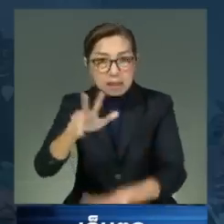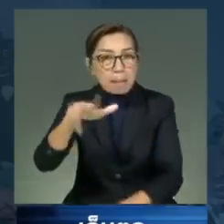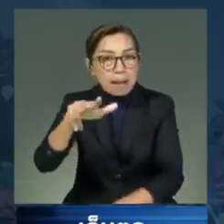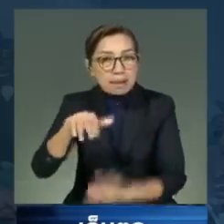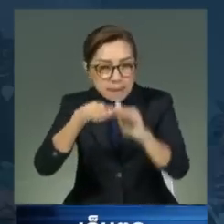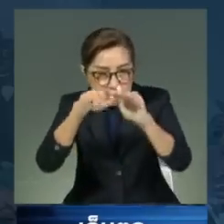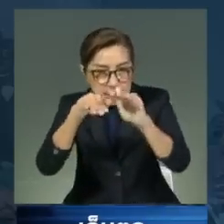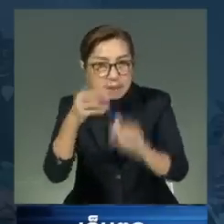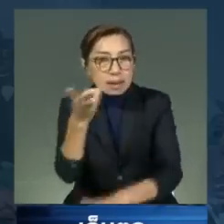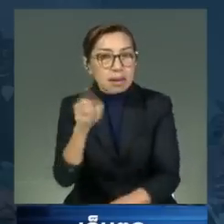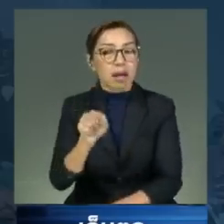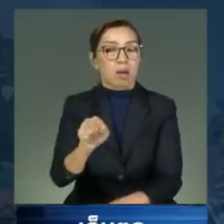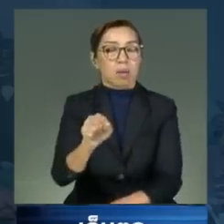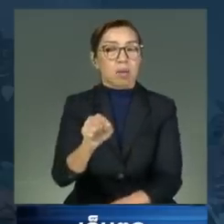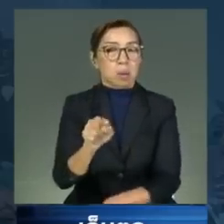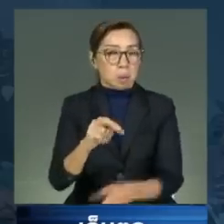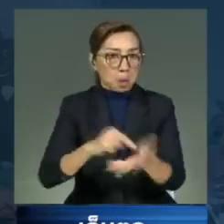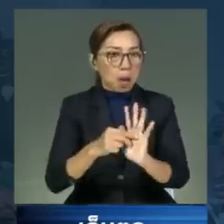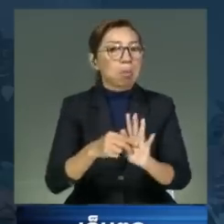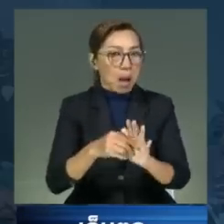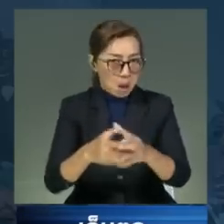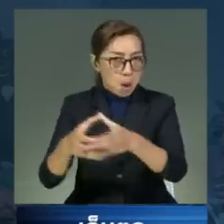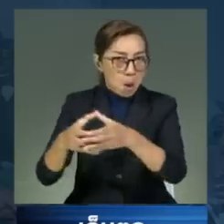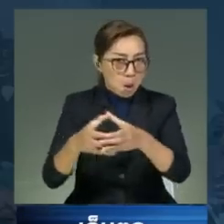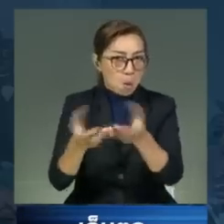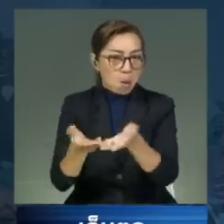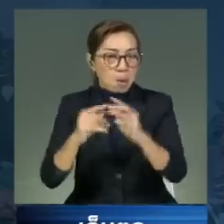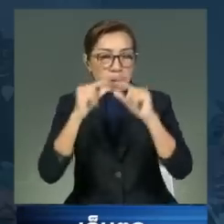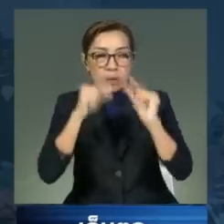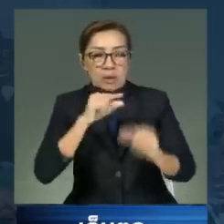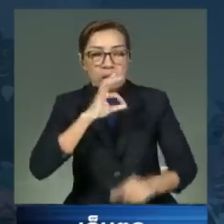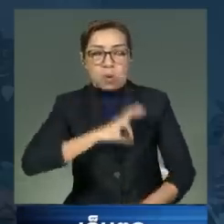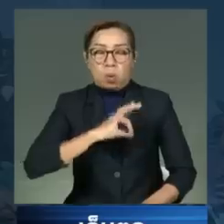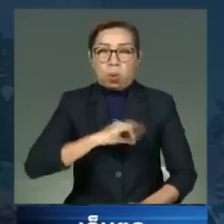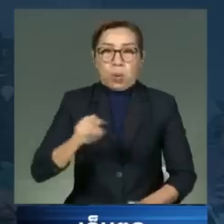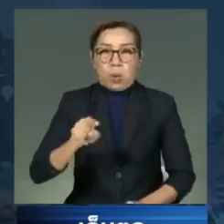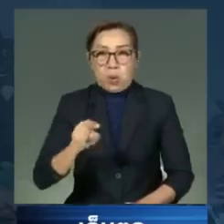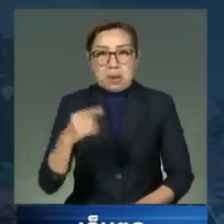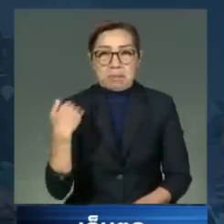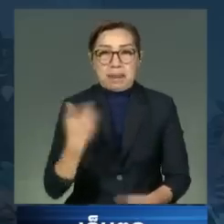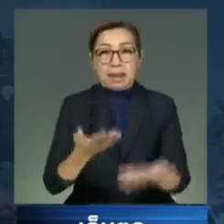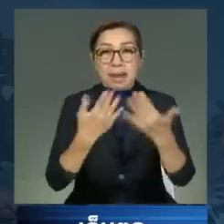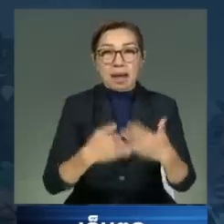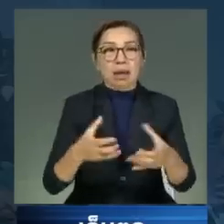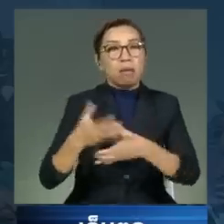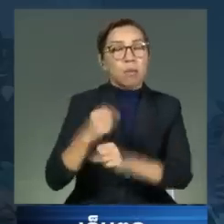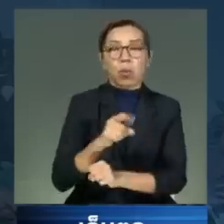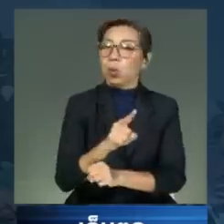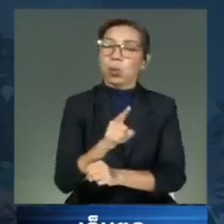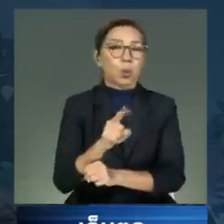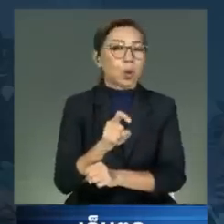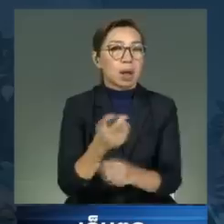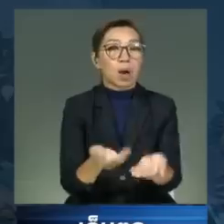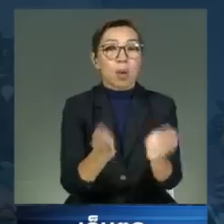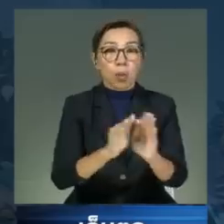อันนี้ก็เลยกลายเป็นปรากฏการณ์เขย่าบ้านริมคลองยกแรกเหมือนกันนะคะที่เสียหายหนักก็คือพรรคประชาธิปัตย์เนี่ยตระกูล